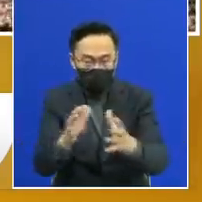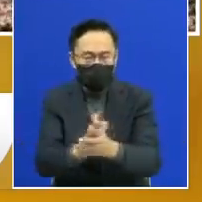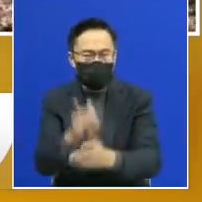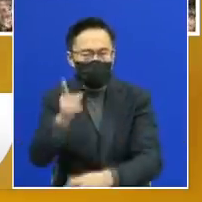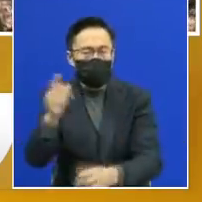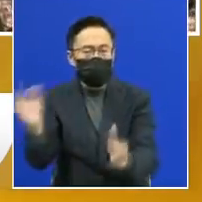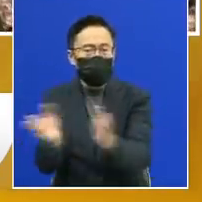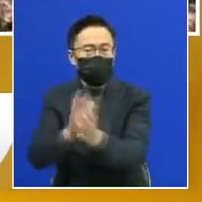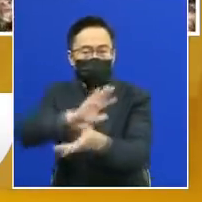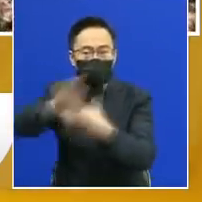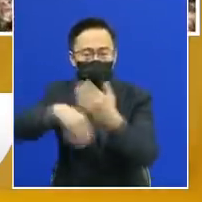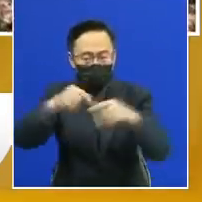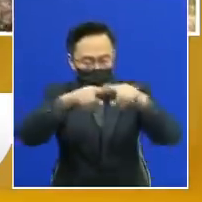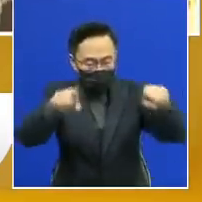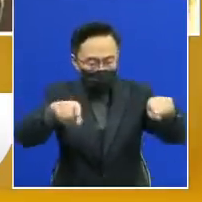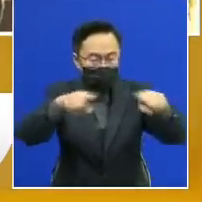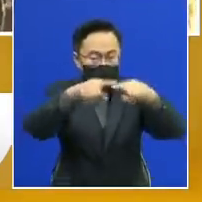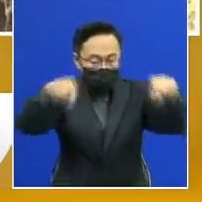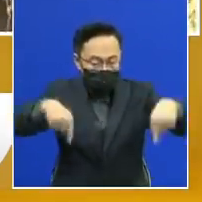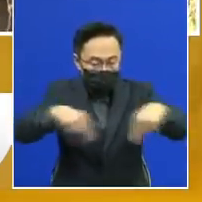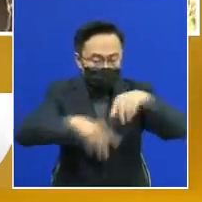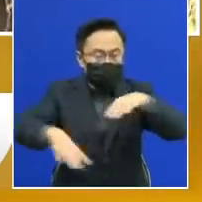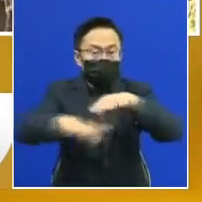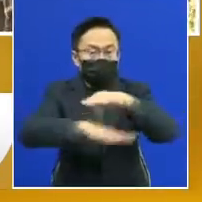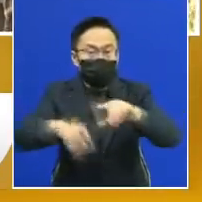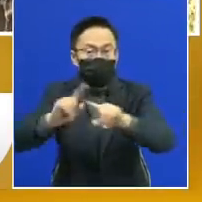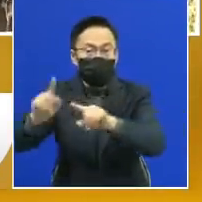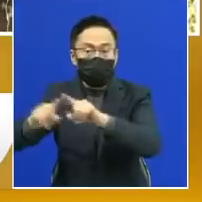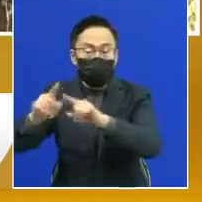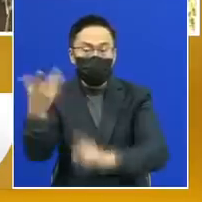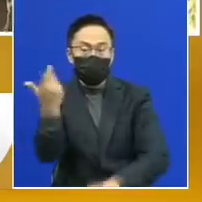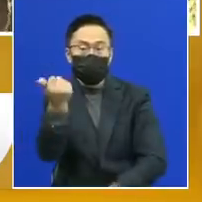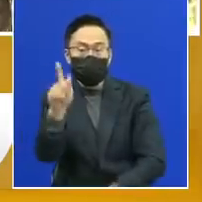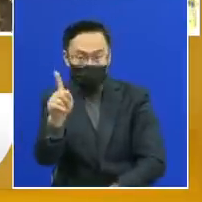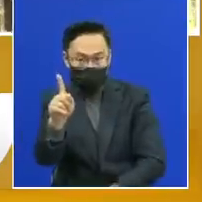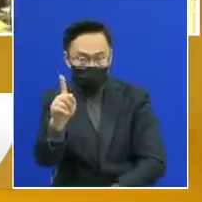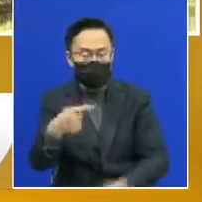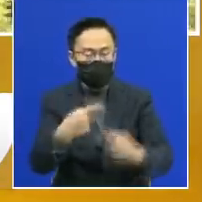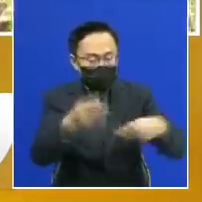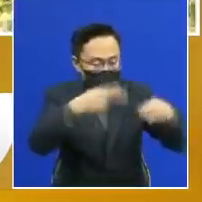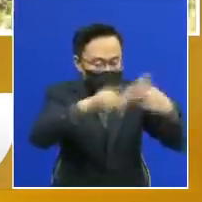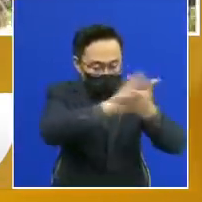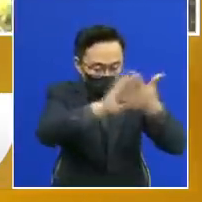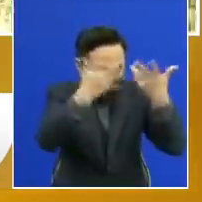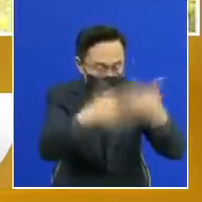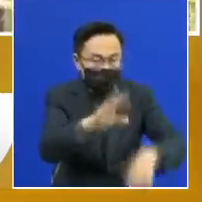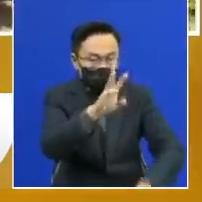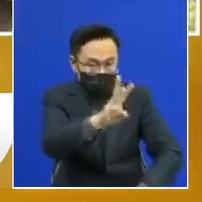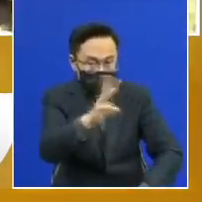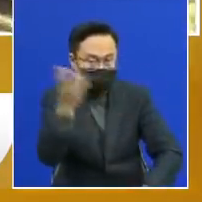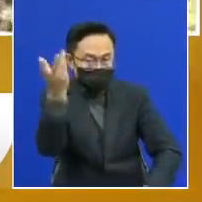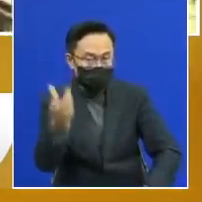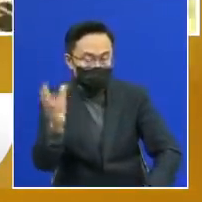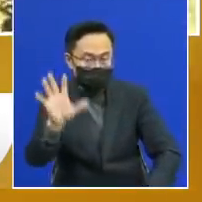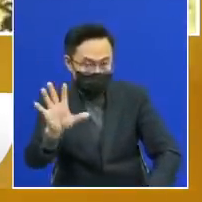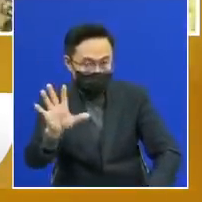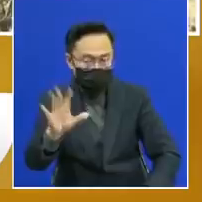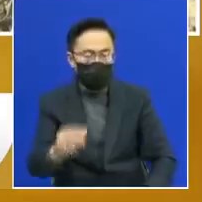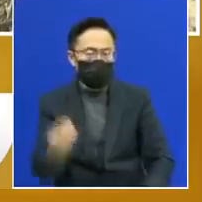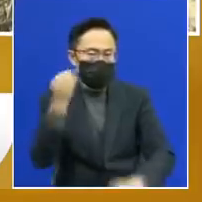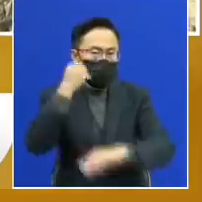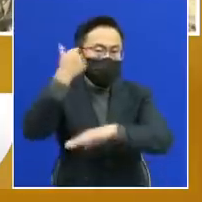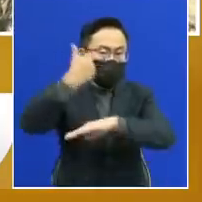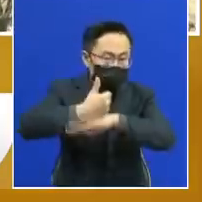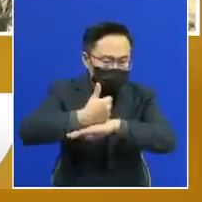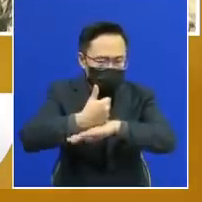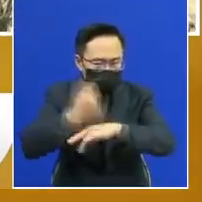ดำเนินการตรวจสอบต่อนะครับก็ไปร่วมกับทางผู้ใหญ่บ้านด้วยนะครับก็ทั้งสอบถามทางผู้ใหญ่ก็ยังไม่ทราบว่าเป็นพื้น